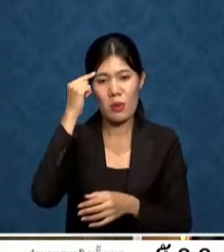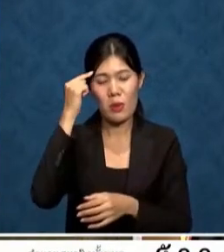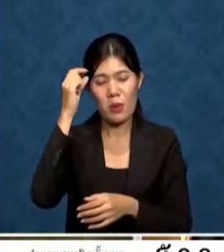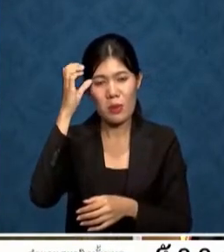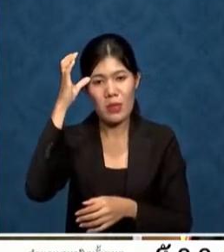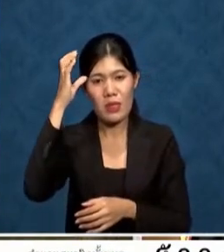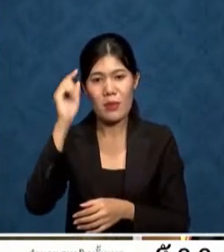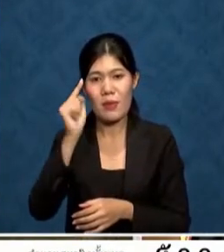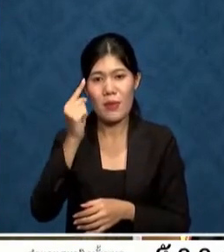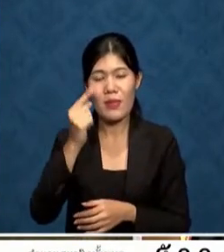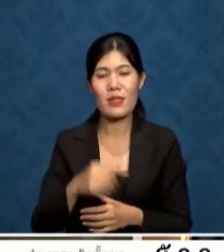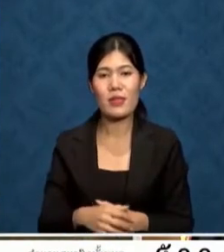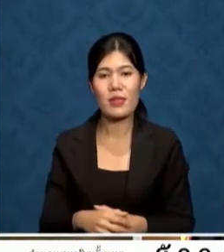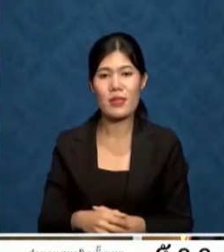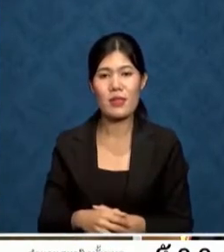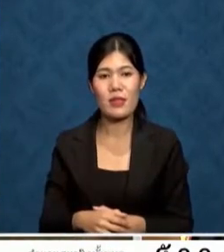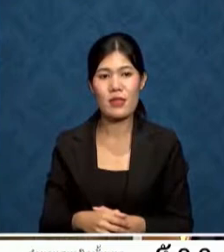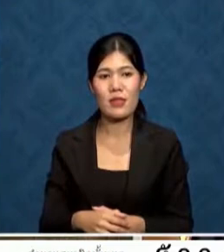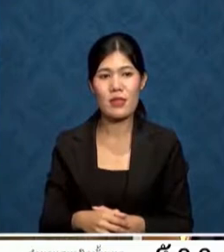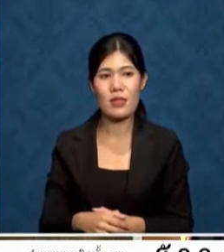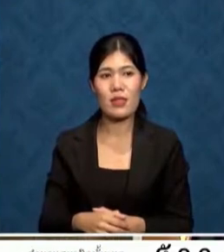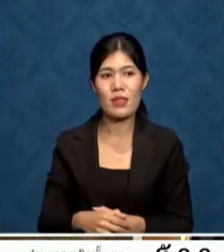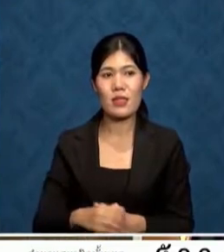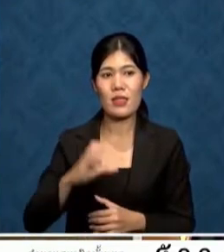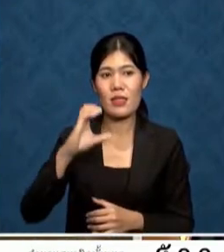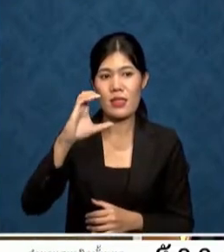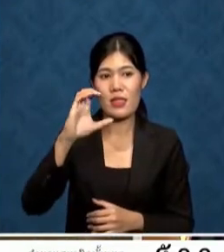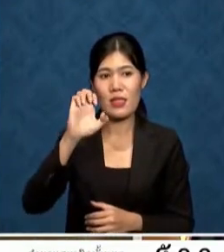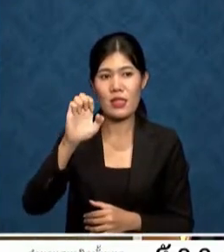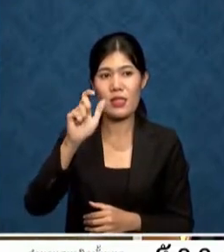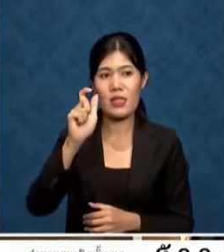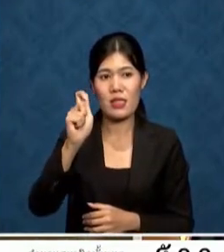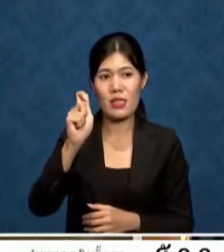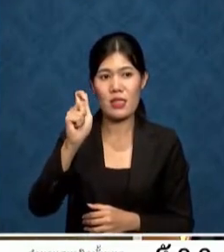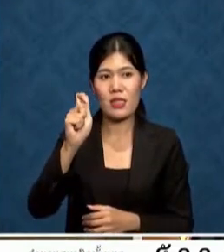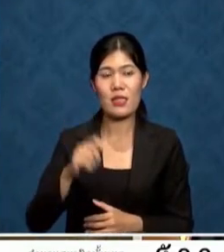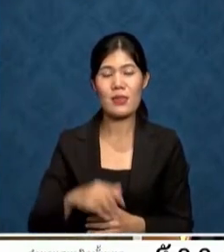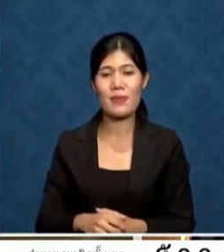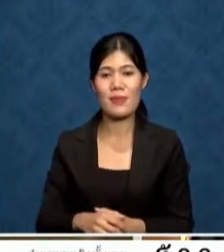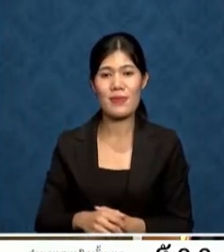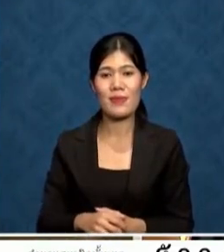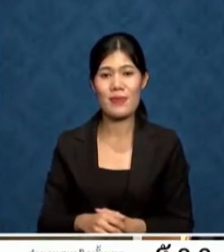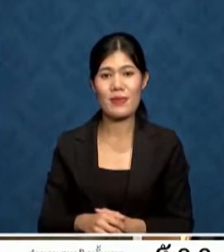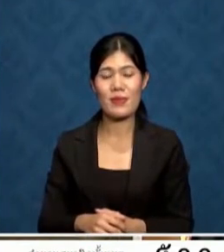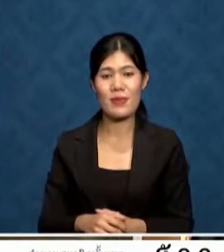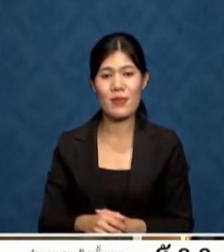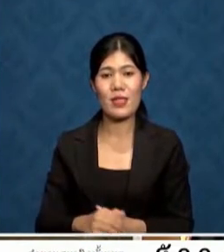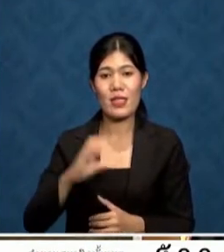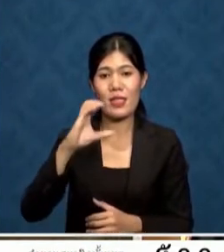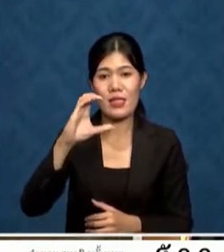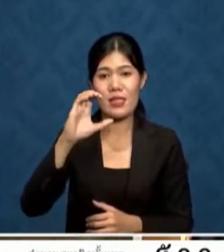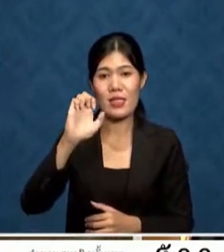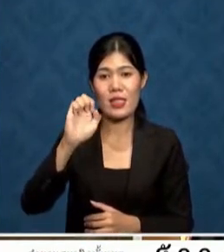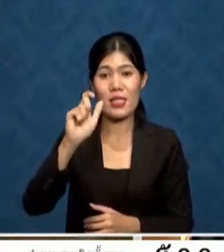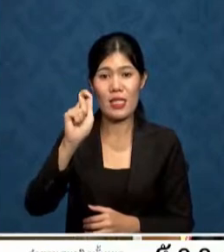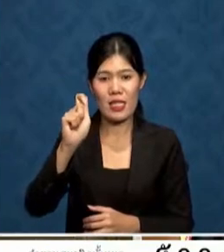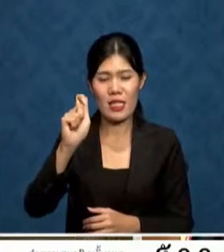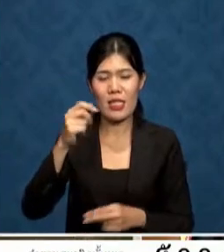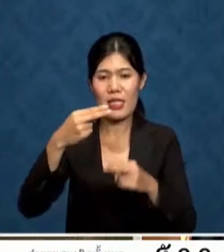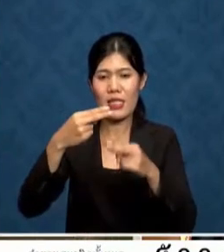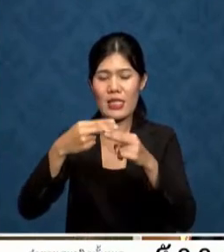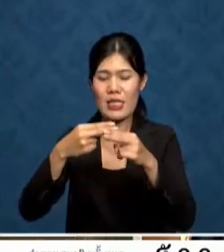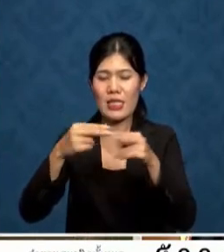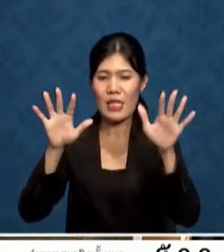ครับโมเดลนี้ชื่อว่า ceaนะครับผมโมเดล cea ceaชื่อเหมือนสำนักงานเศรษฐกิจสร้าง